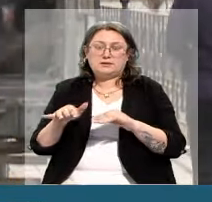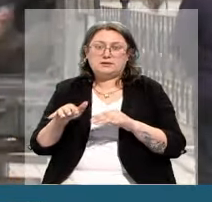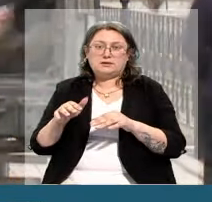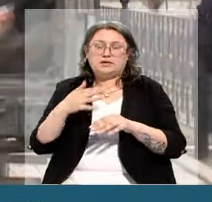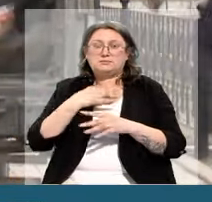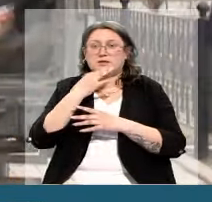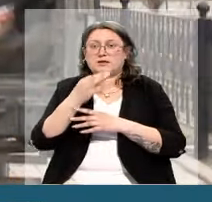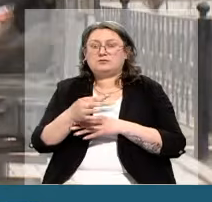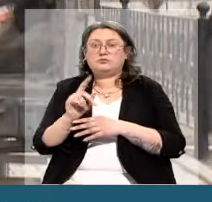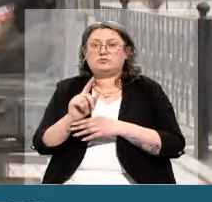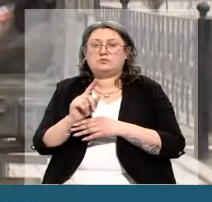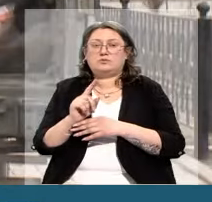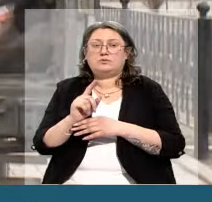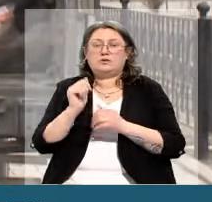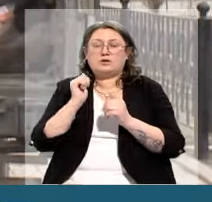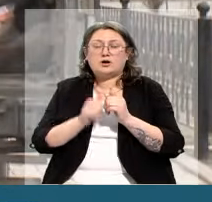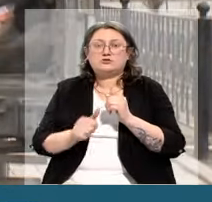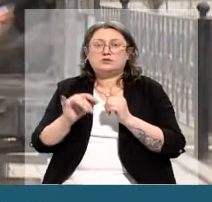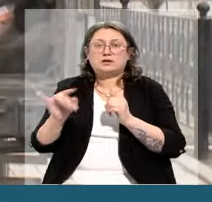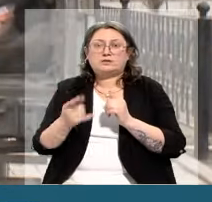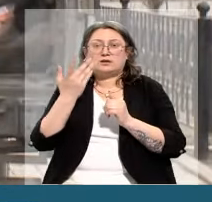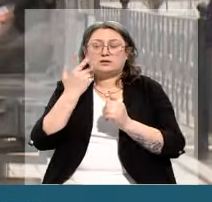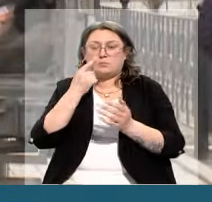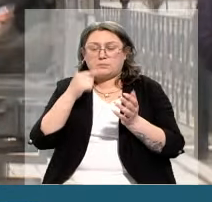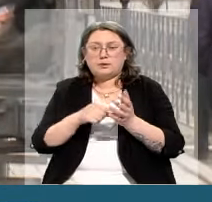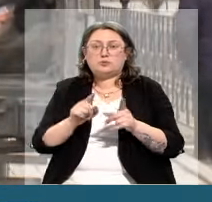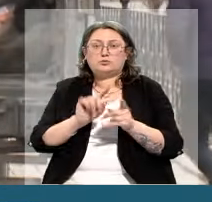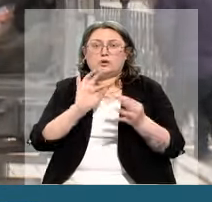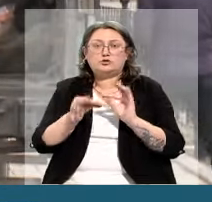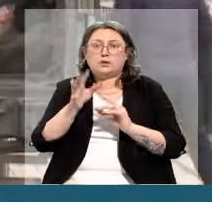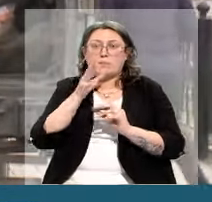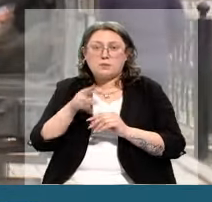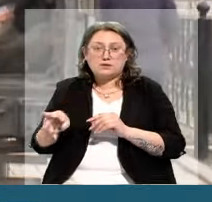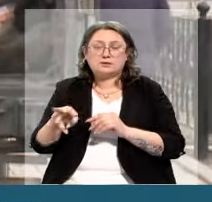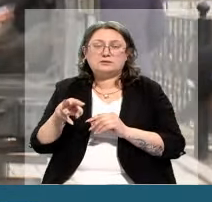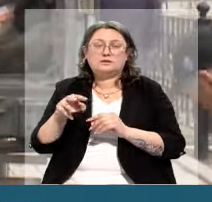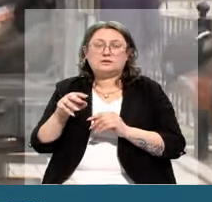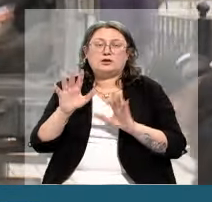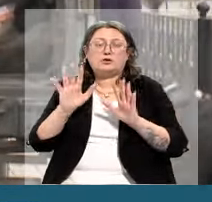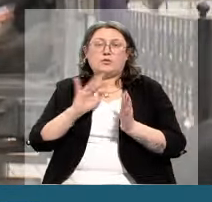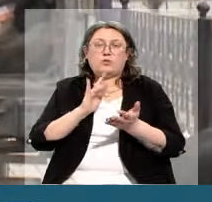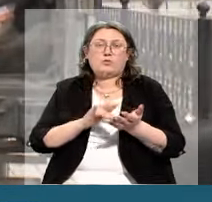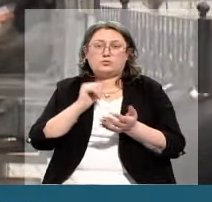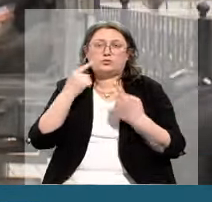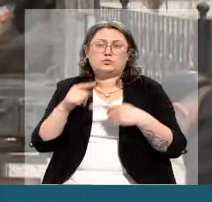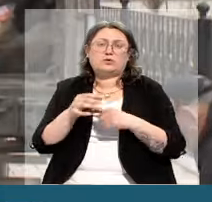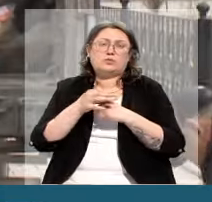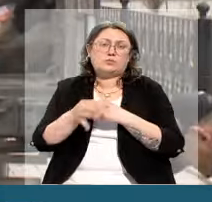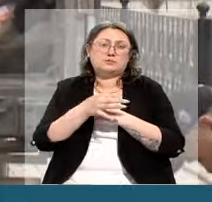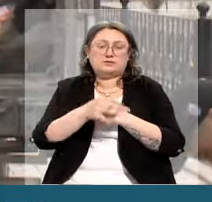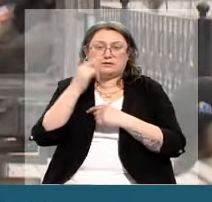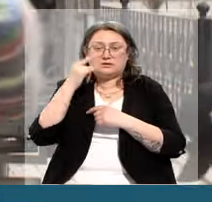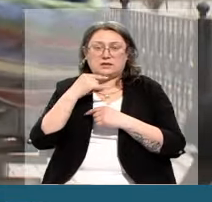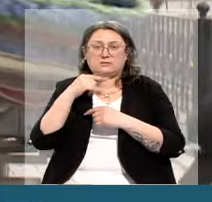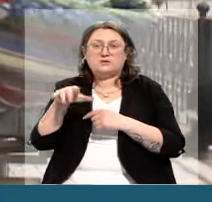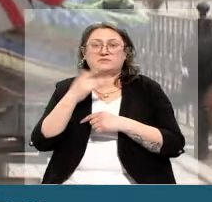газель және де бір КамАЗ прицепімен көмек жіберген болатынбыз. Енді өзіміздің жағдайды, біздің жақта да су тасығаннан